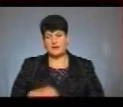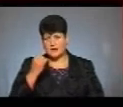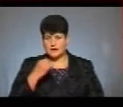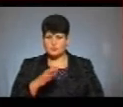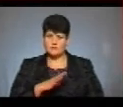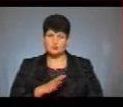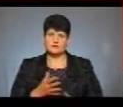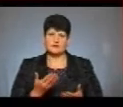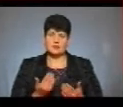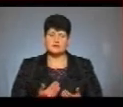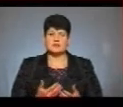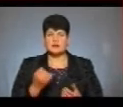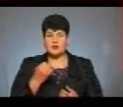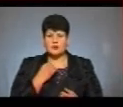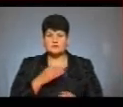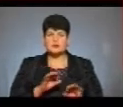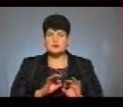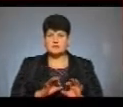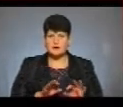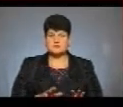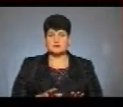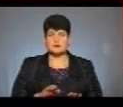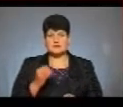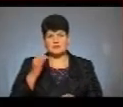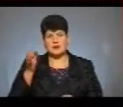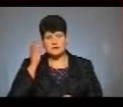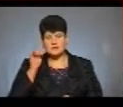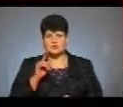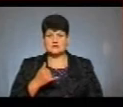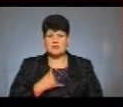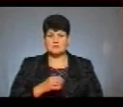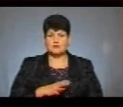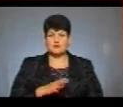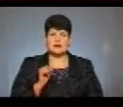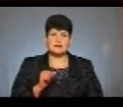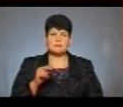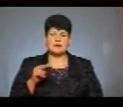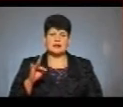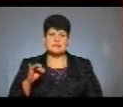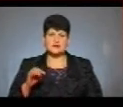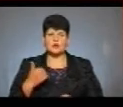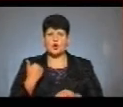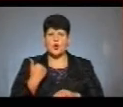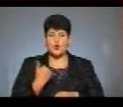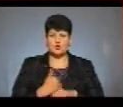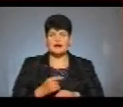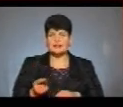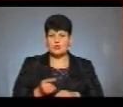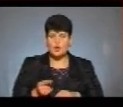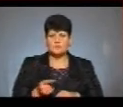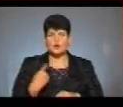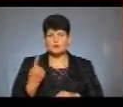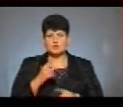що взяли участь у нашій програмі. Дякуємо за роз'яснення. Дякую. Нагадаю, що сьогодні з нами був Андрій Присяжний, голова Тернопільської